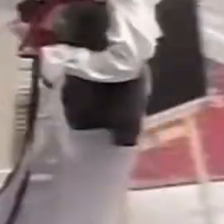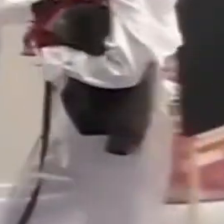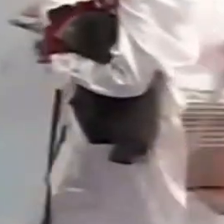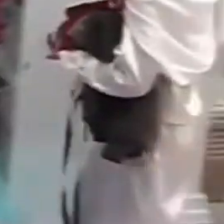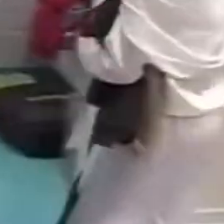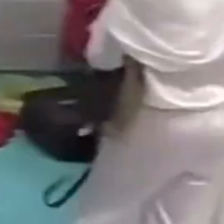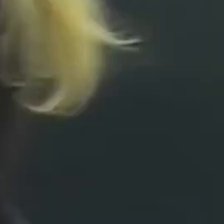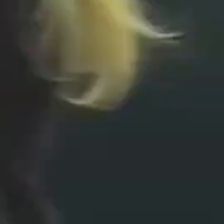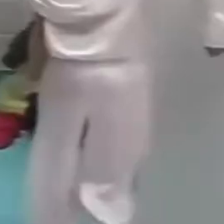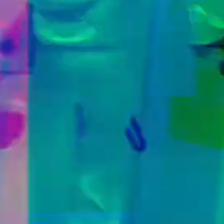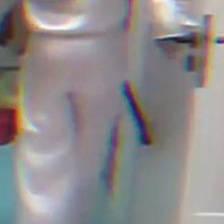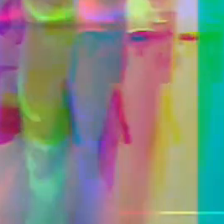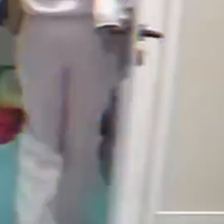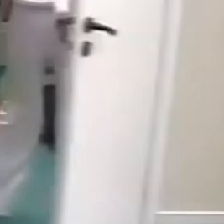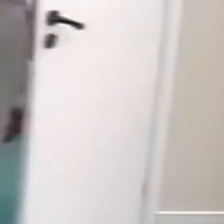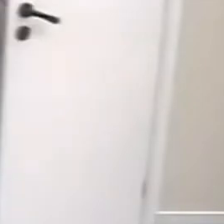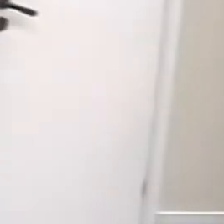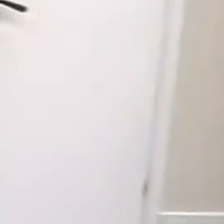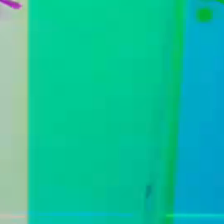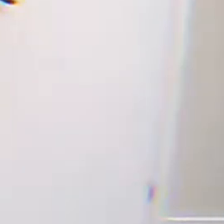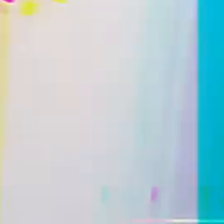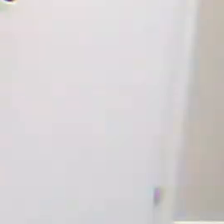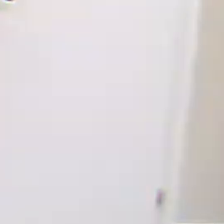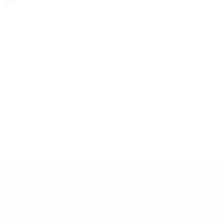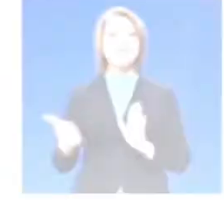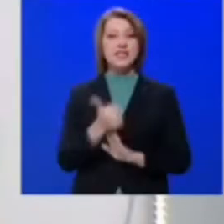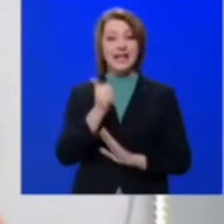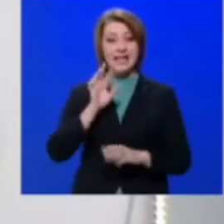Не. Урежи всичко най-удобно.